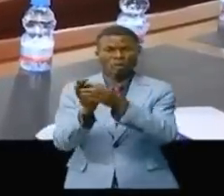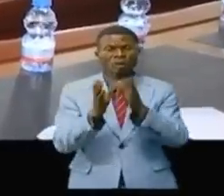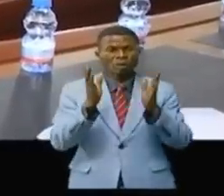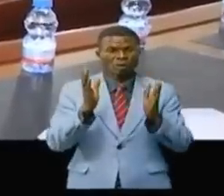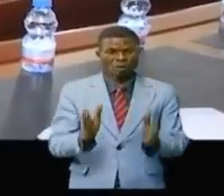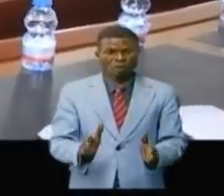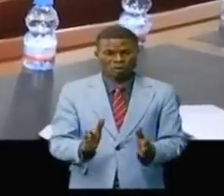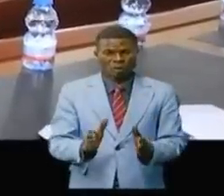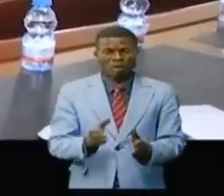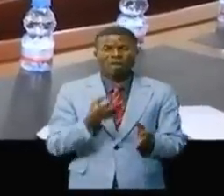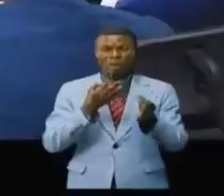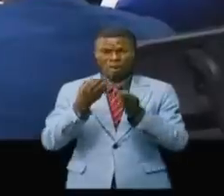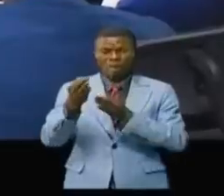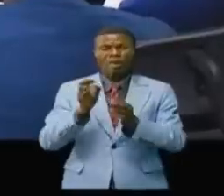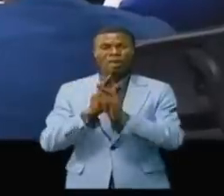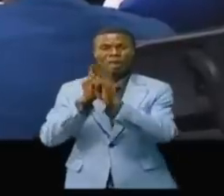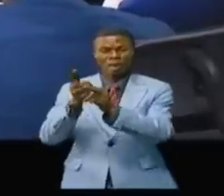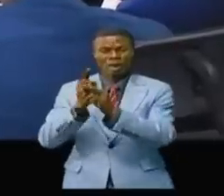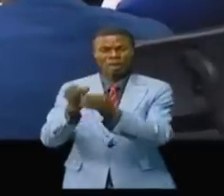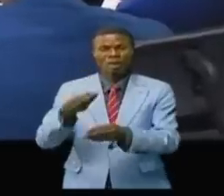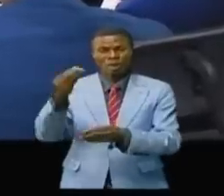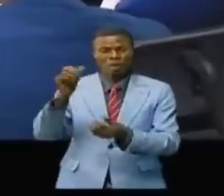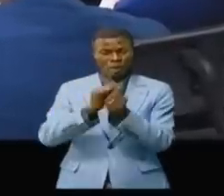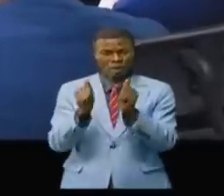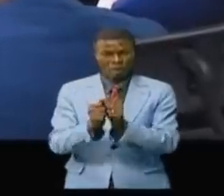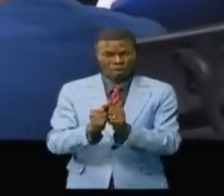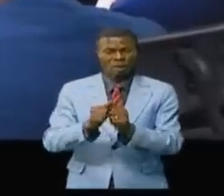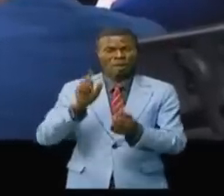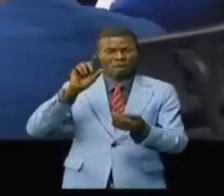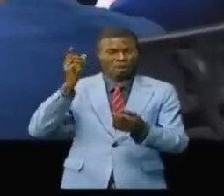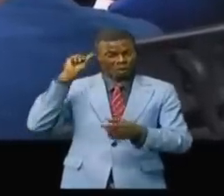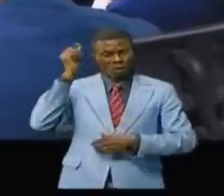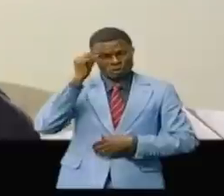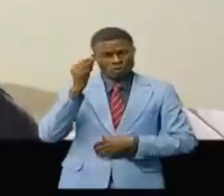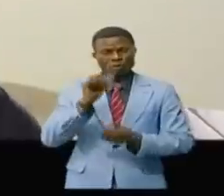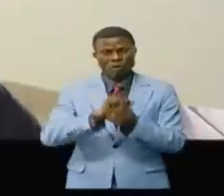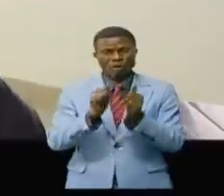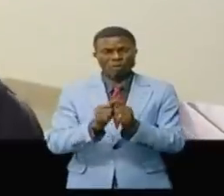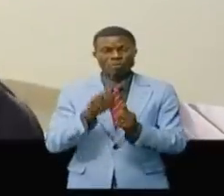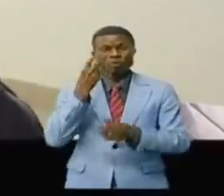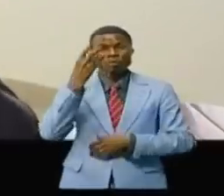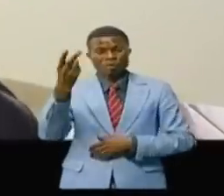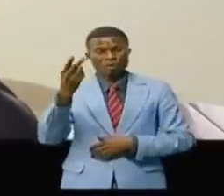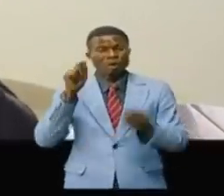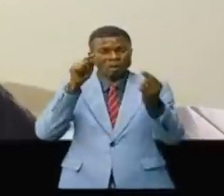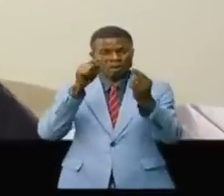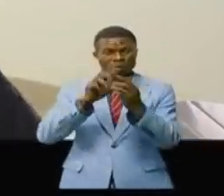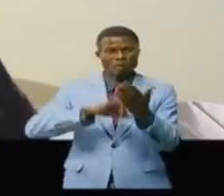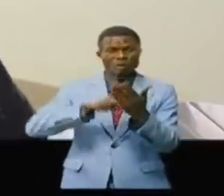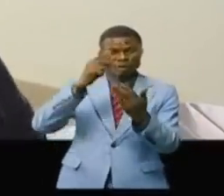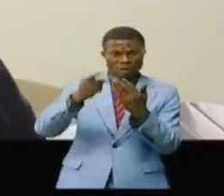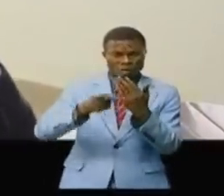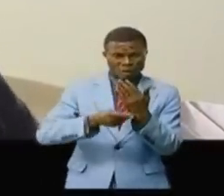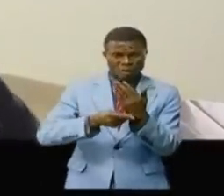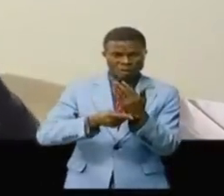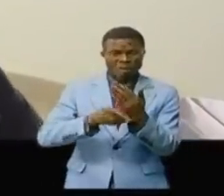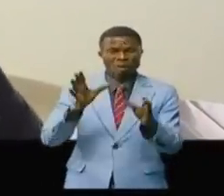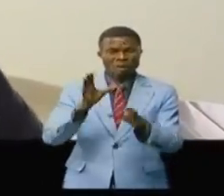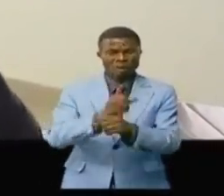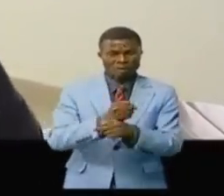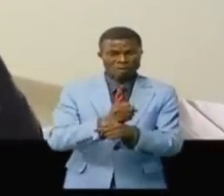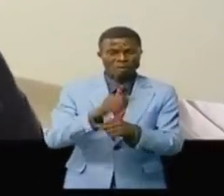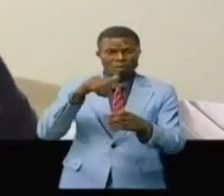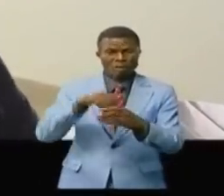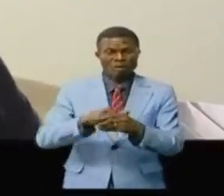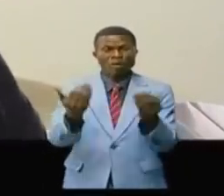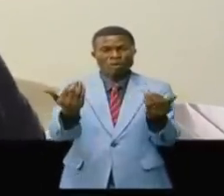a structuré la réponse à la préoccupation de son hôte à trois niveaux. La vision et les objectifs du programme, qui se résument dans